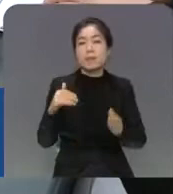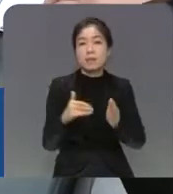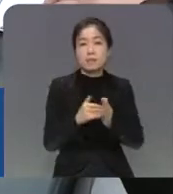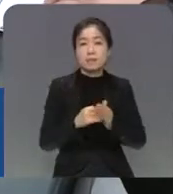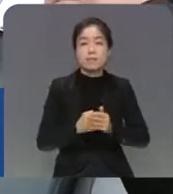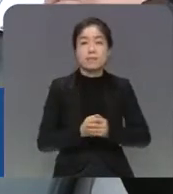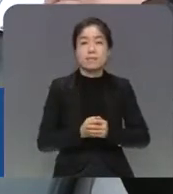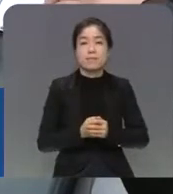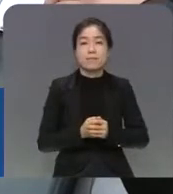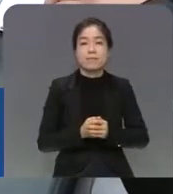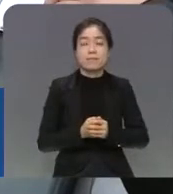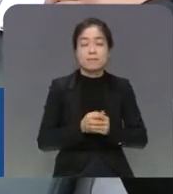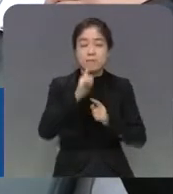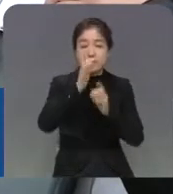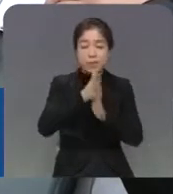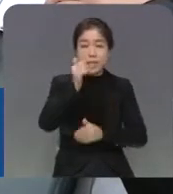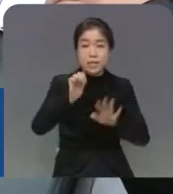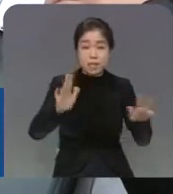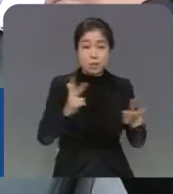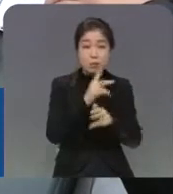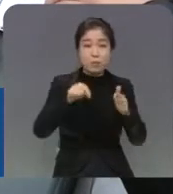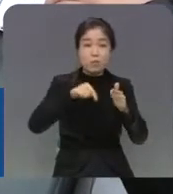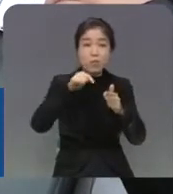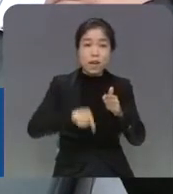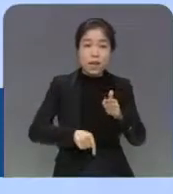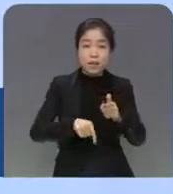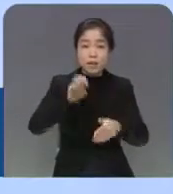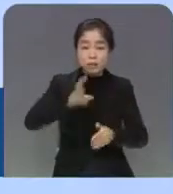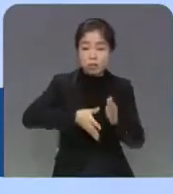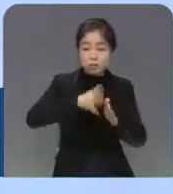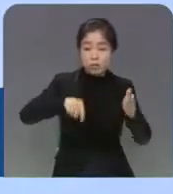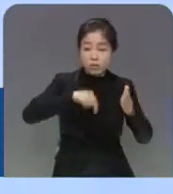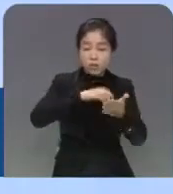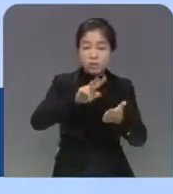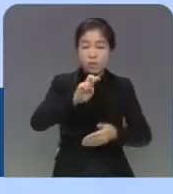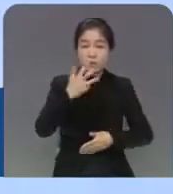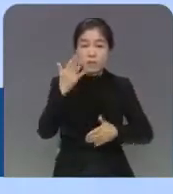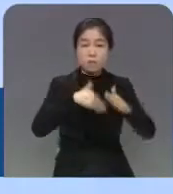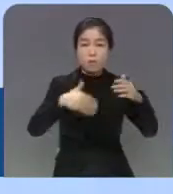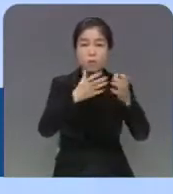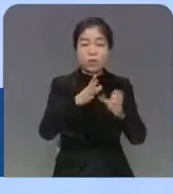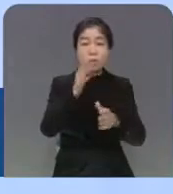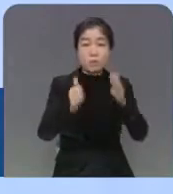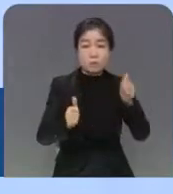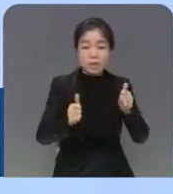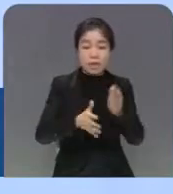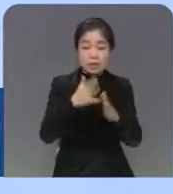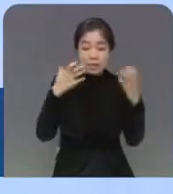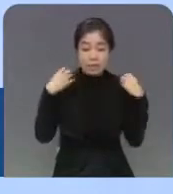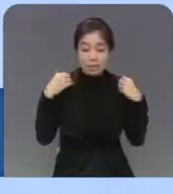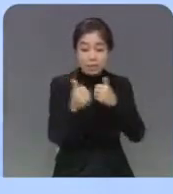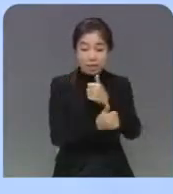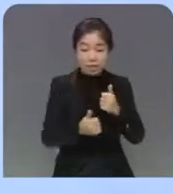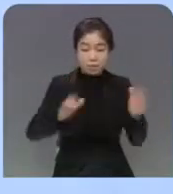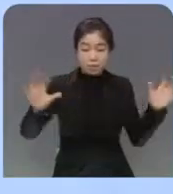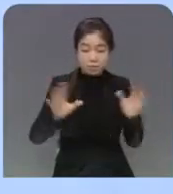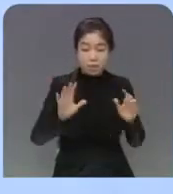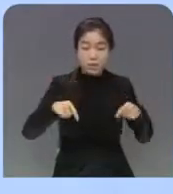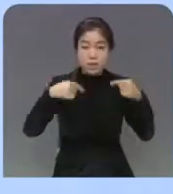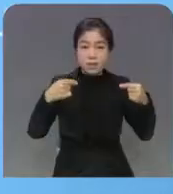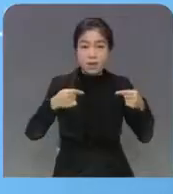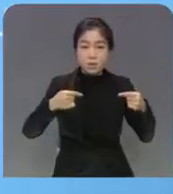말했습니다. 이 시장은 이번 주 안에 광주시 내 28개 공공기관장과 시청 간부들이 함께